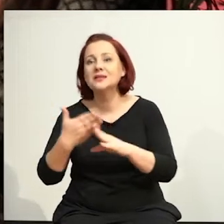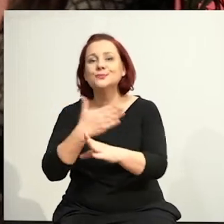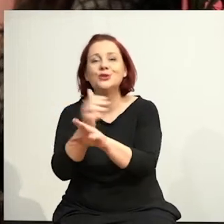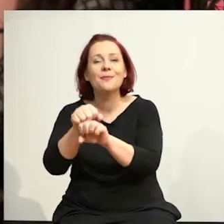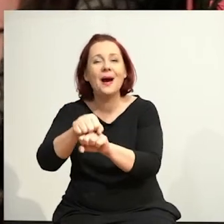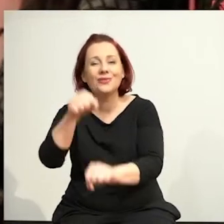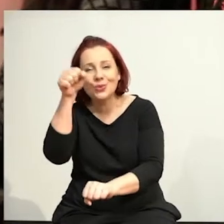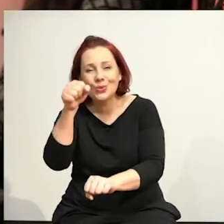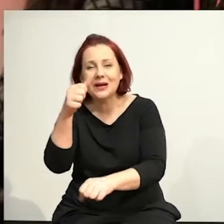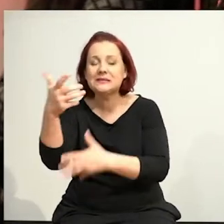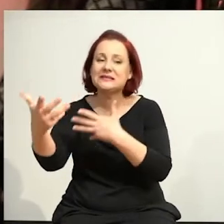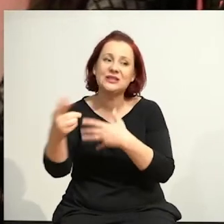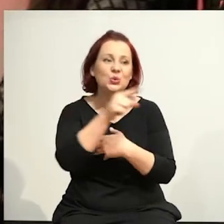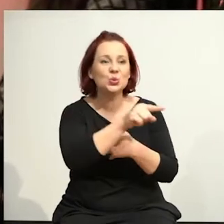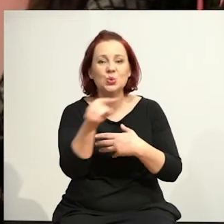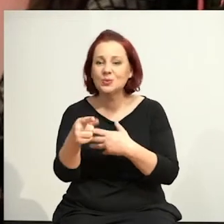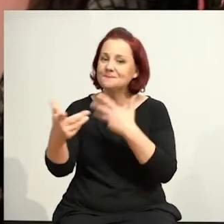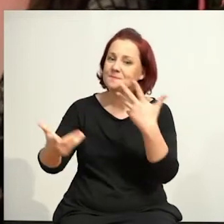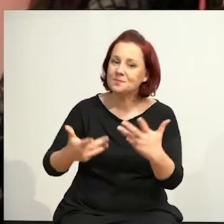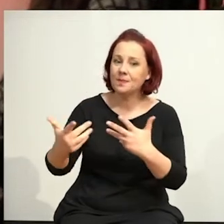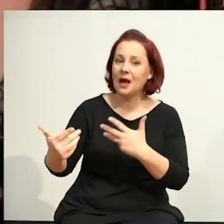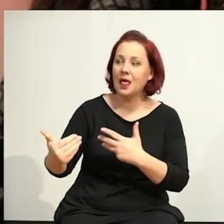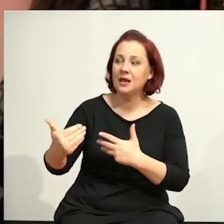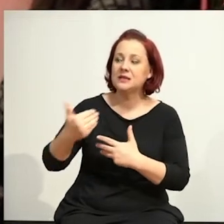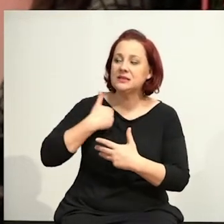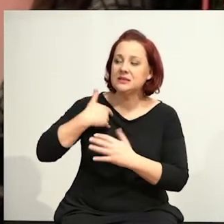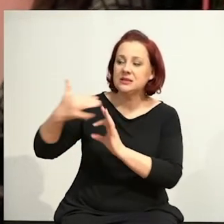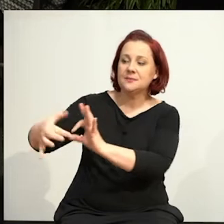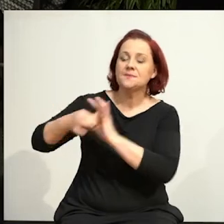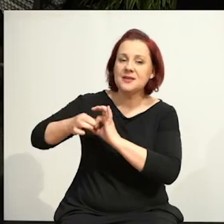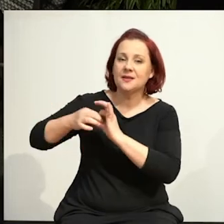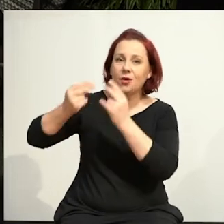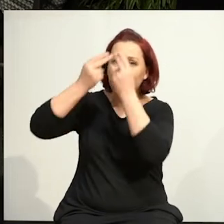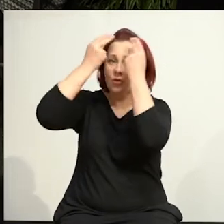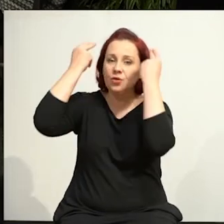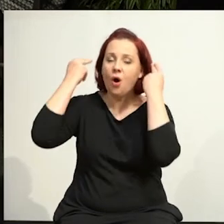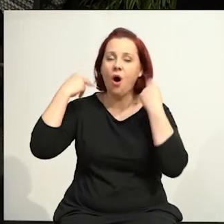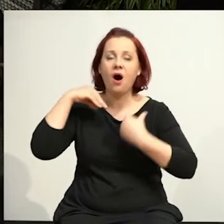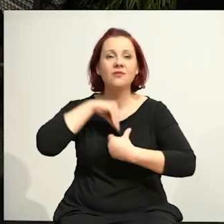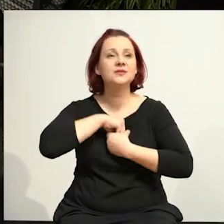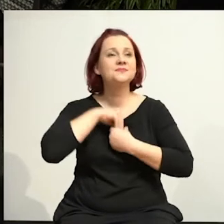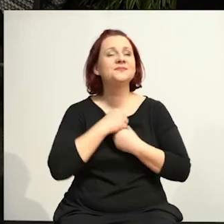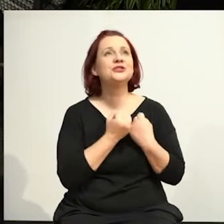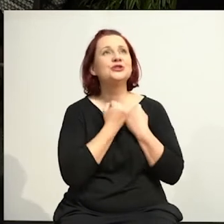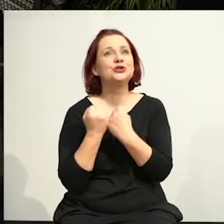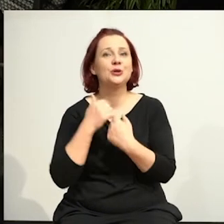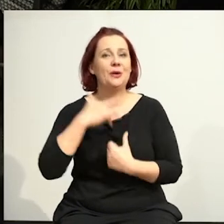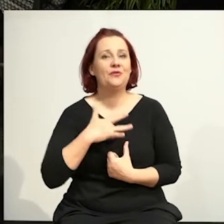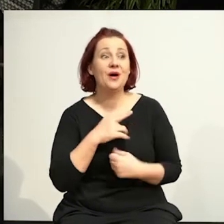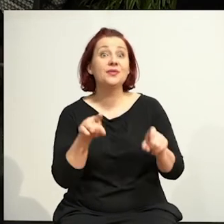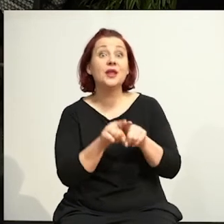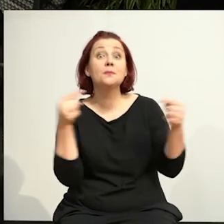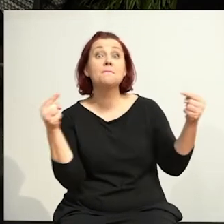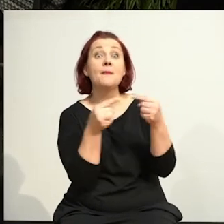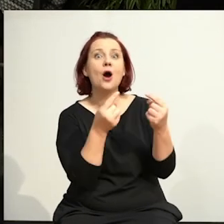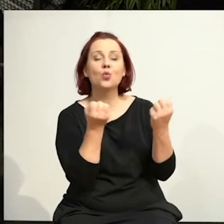to jakby ukąszenie norwidowskie we mnie zostało, bo temu sprzyjał też kontekst kulturowy.